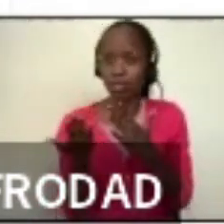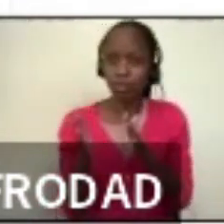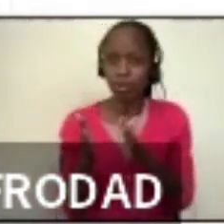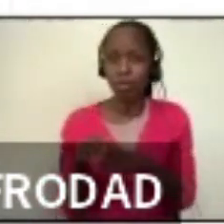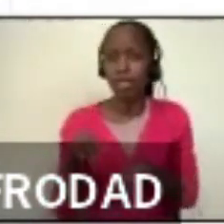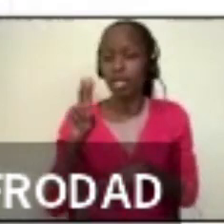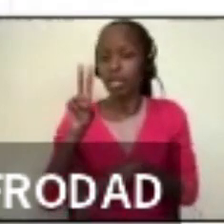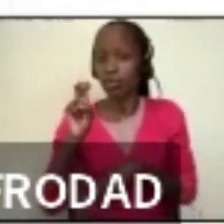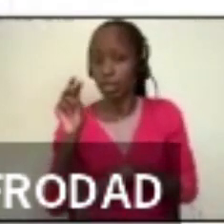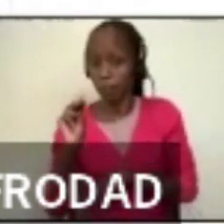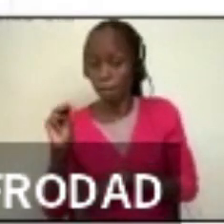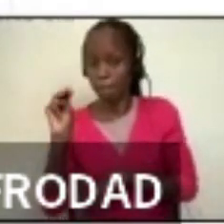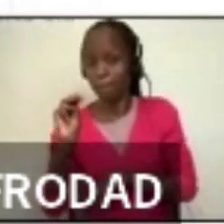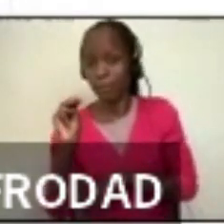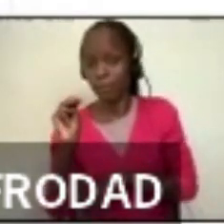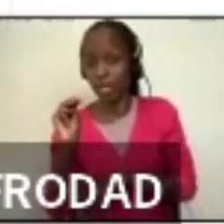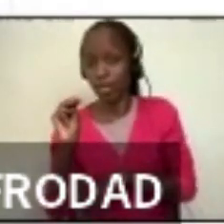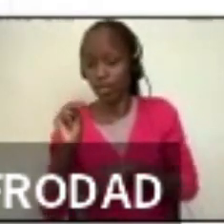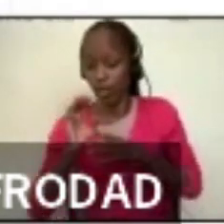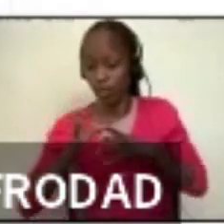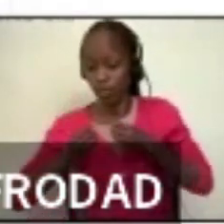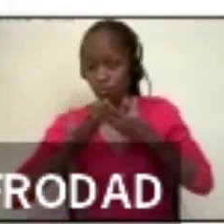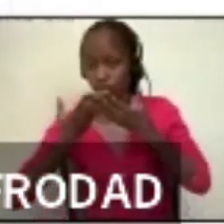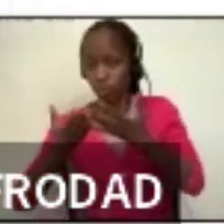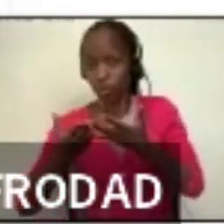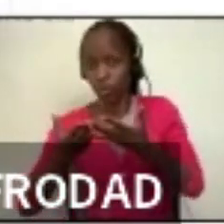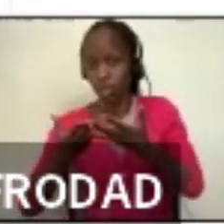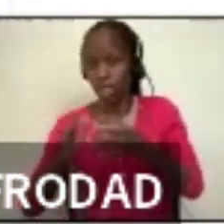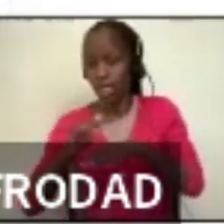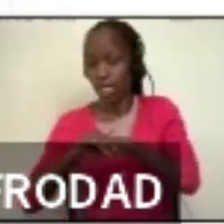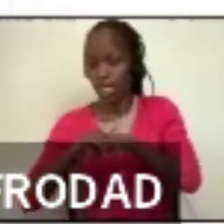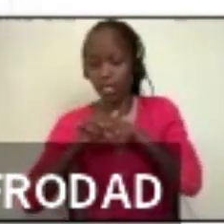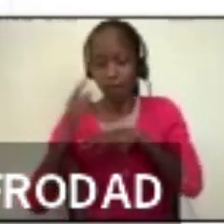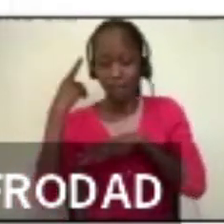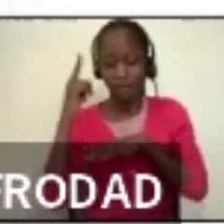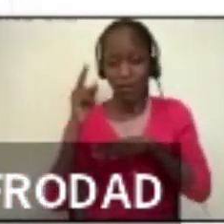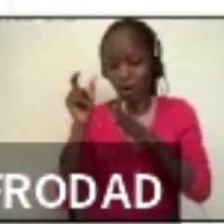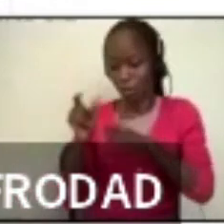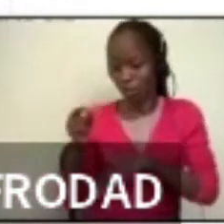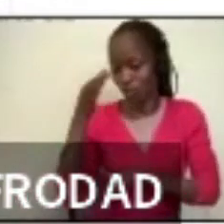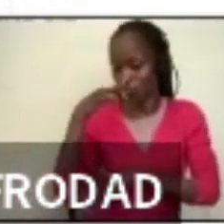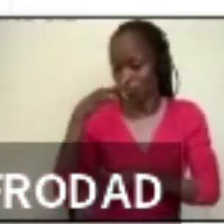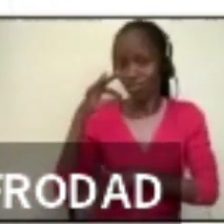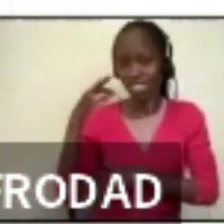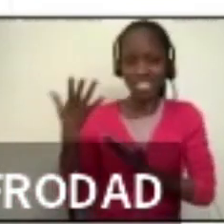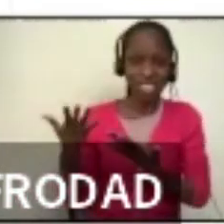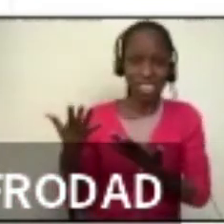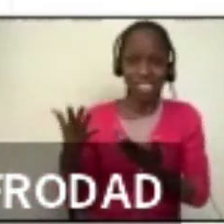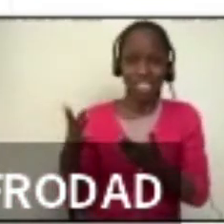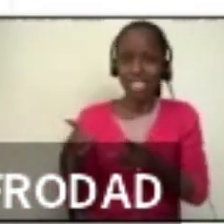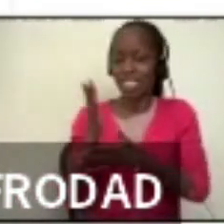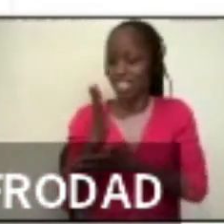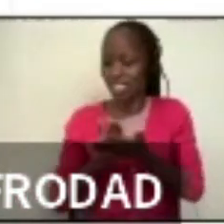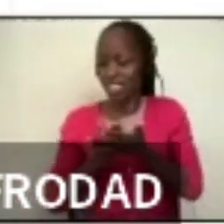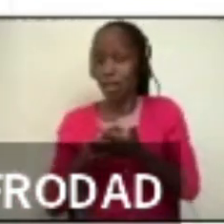une journaliste francophone. Et souvent, il y a des informations en espagnol. Donc, c'est 20 millions à